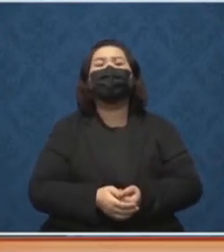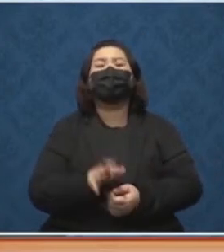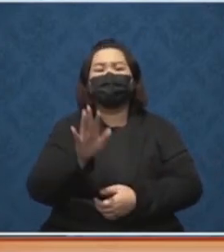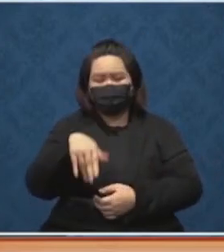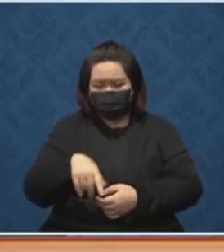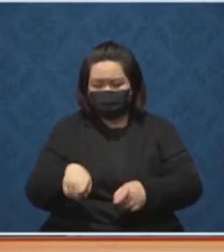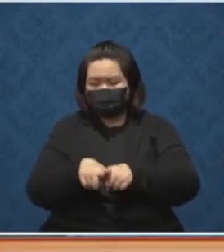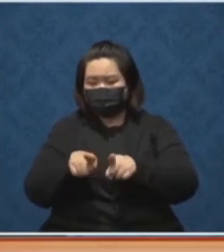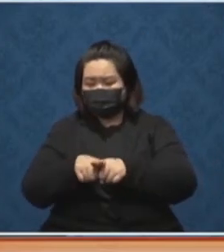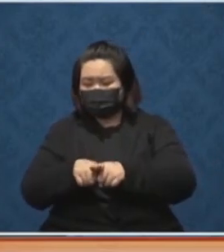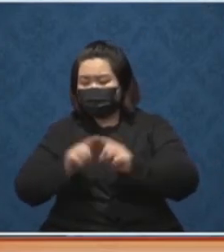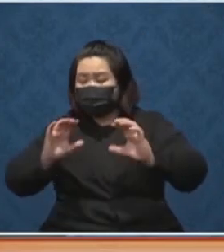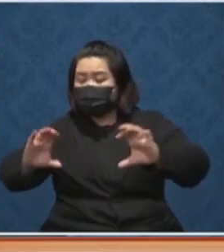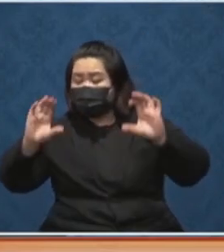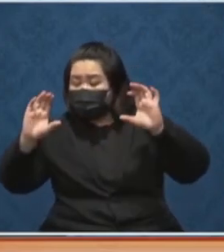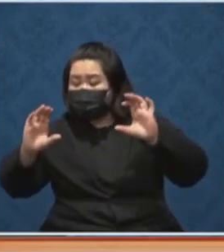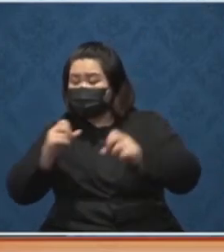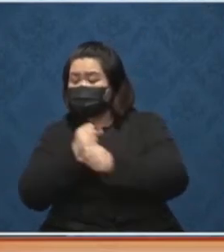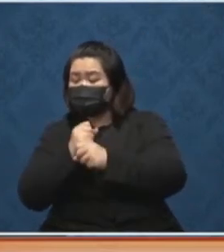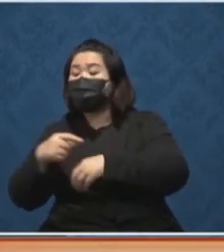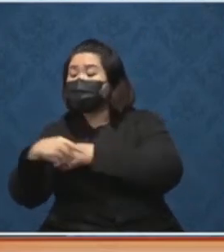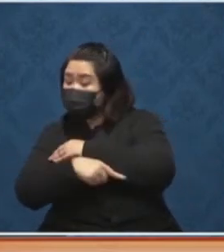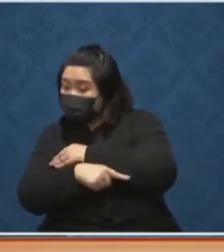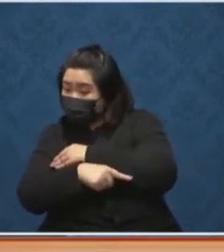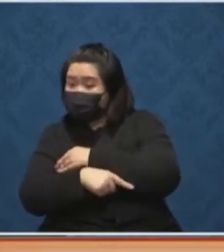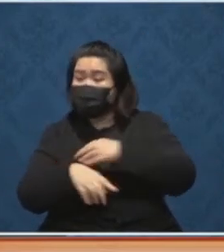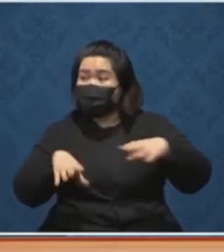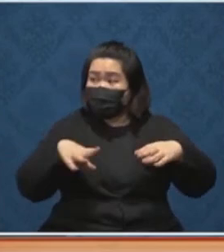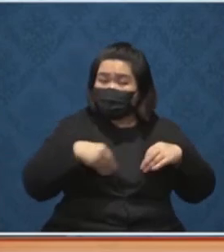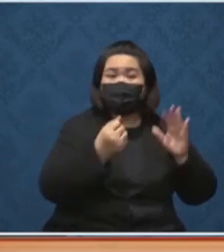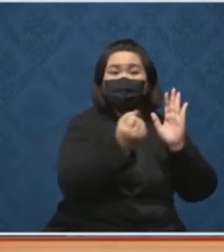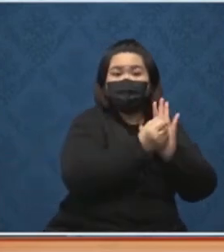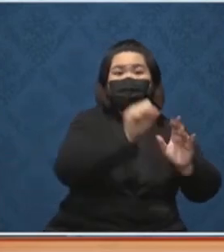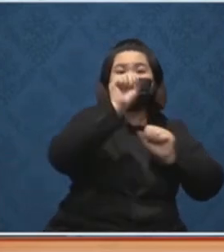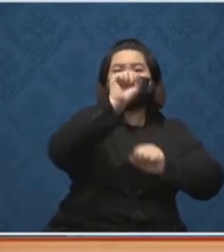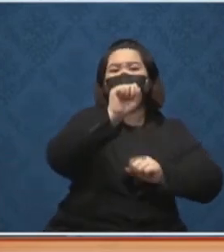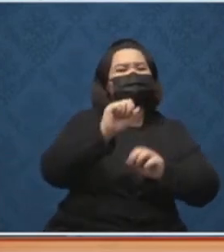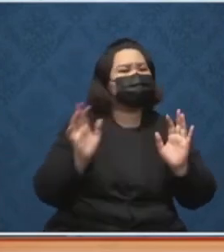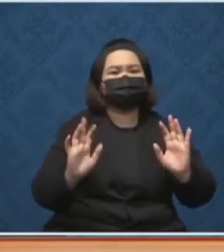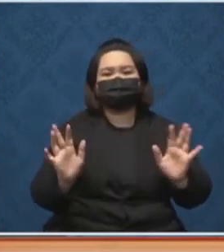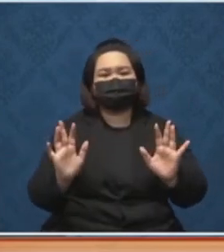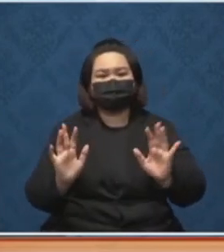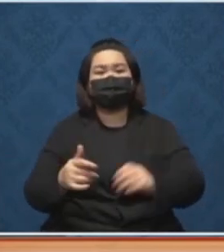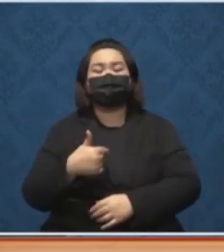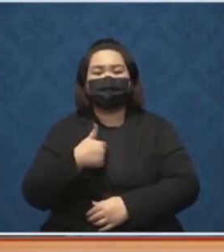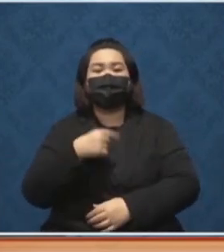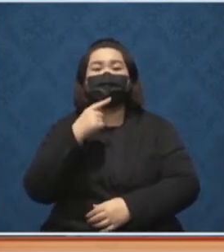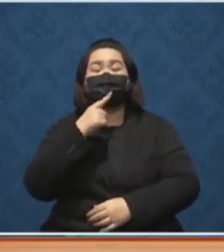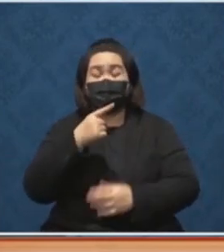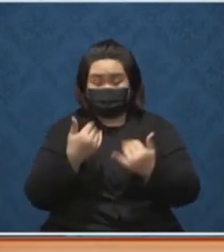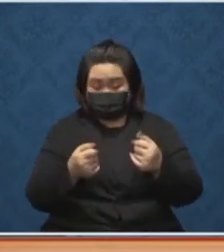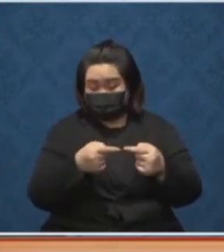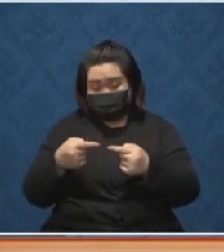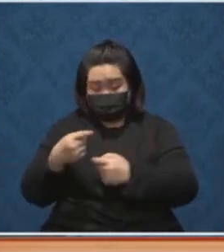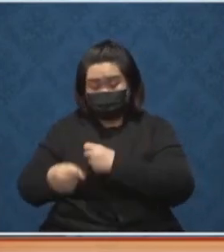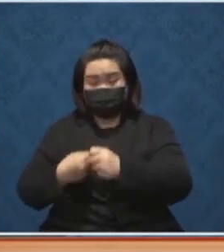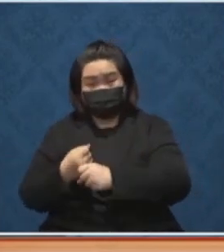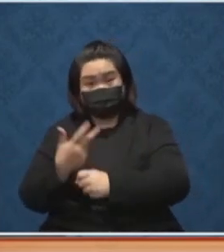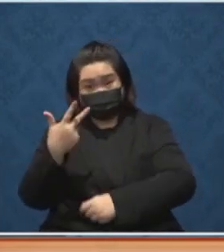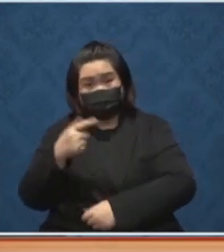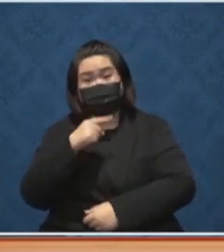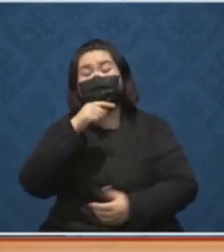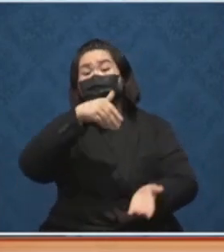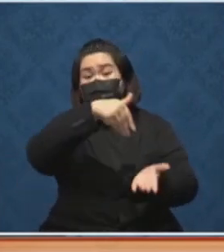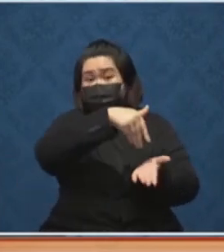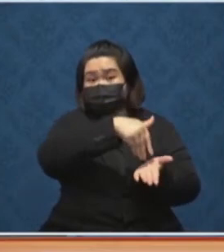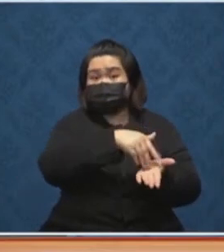บรับร้องใหกับการทุจริของภาครัเท่านั้นครัด้วยเหตุผลทงหมดครั ผมจึงขอย้เป็ปที่ 3 ปีต่อกนว่าศู